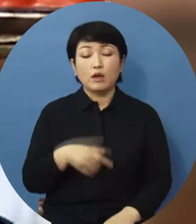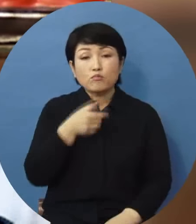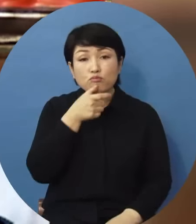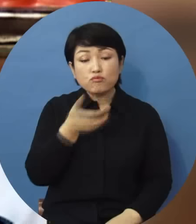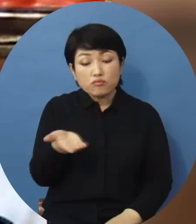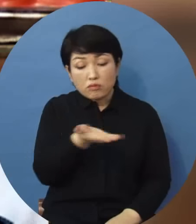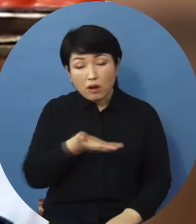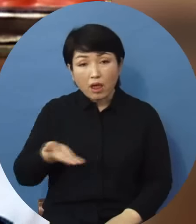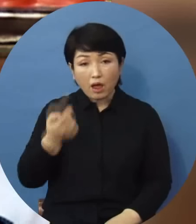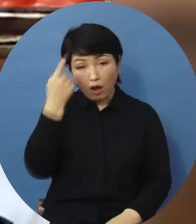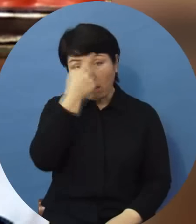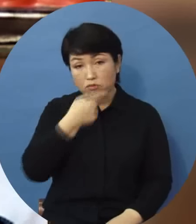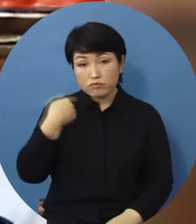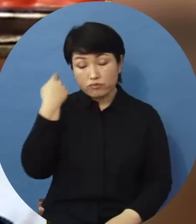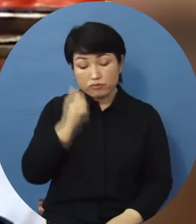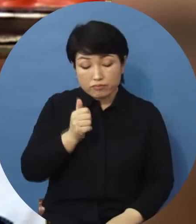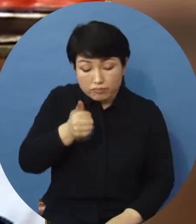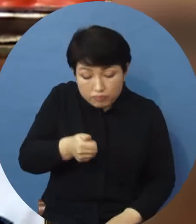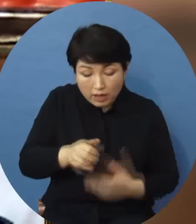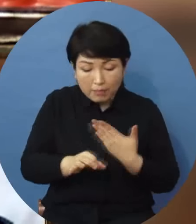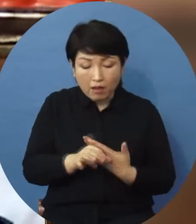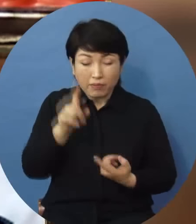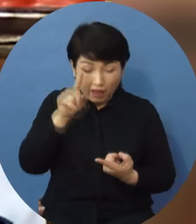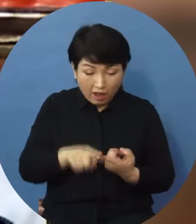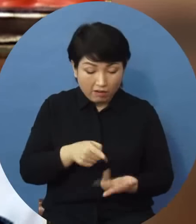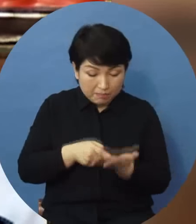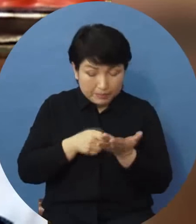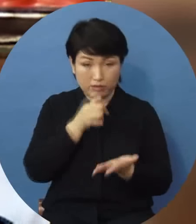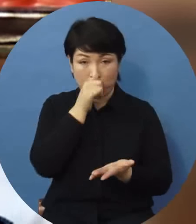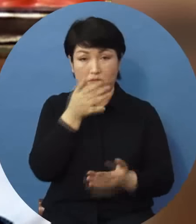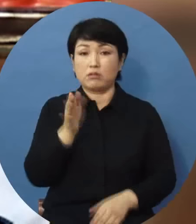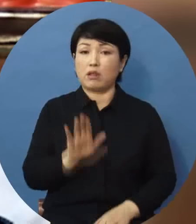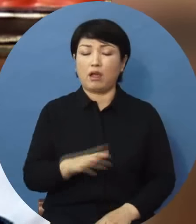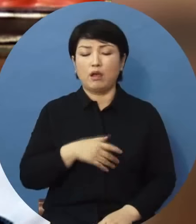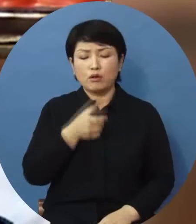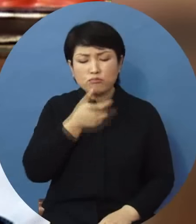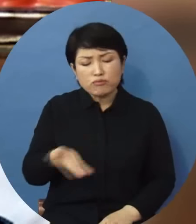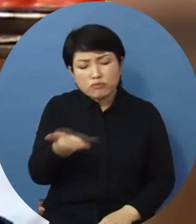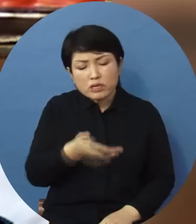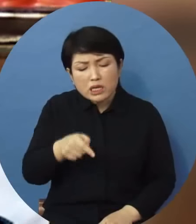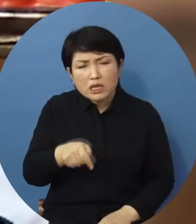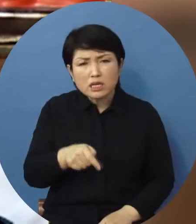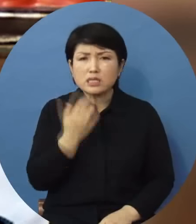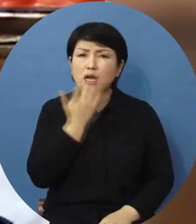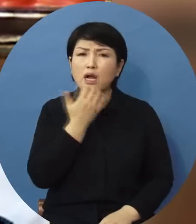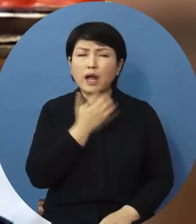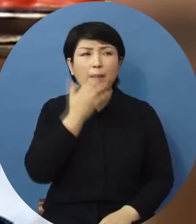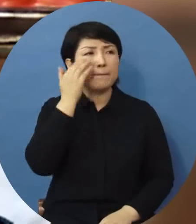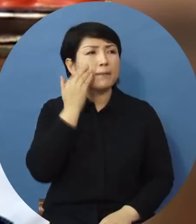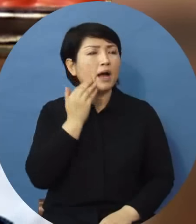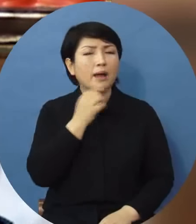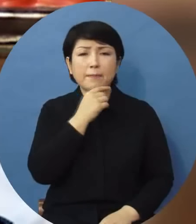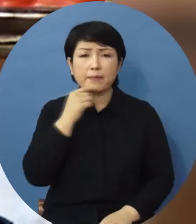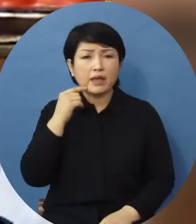물에 우리가 얼굴을 비추면 그대로 비치지 않습니까? 그죠? 그런데 그 물에 붉은 물이나